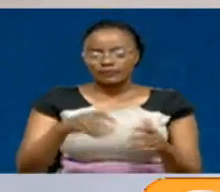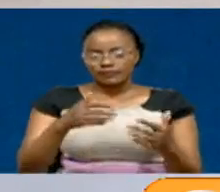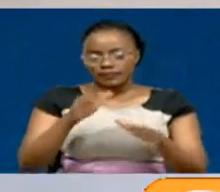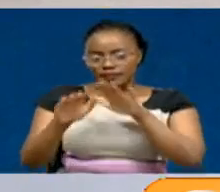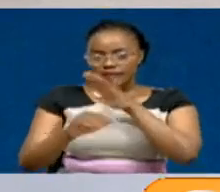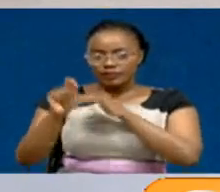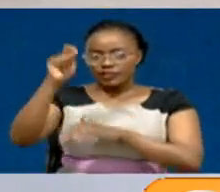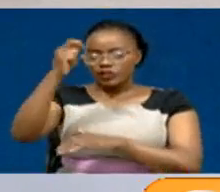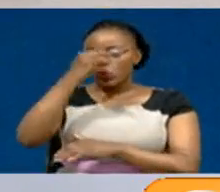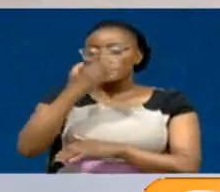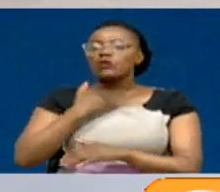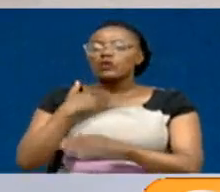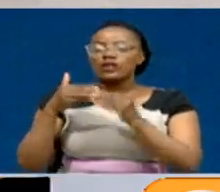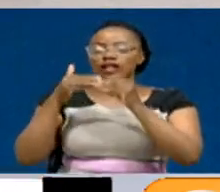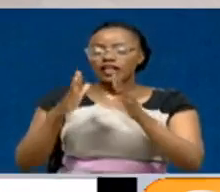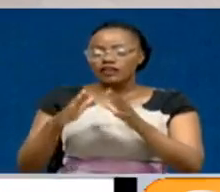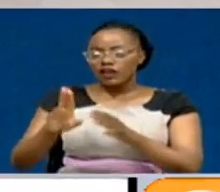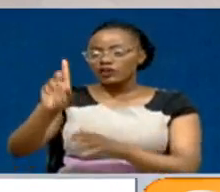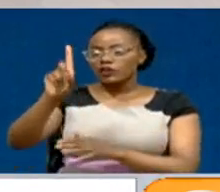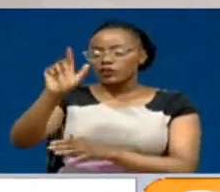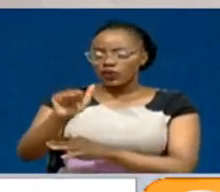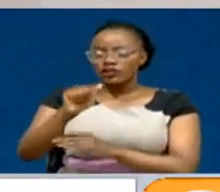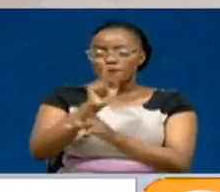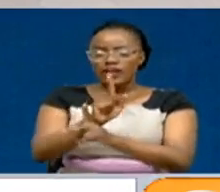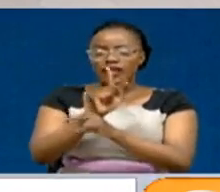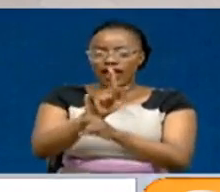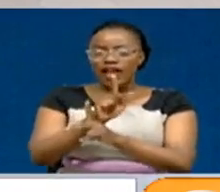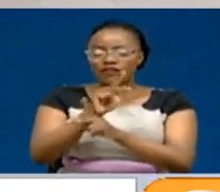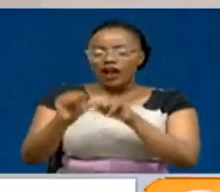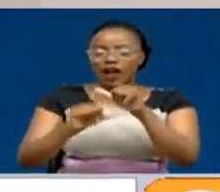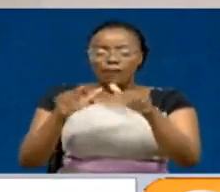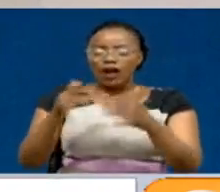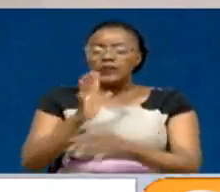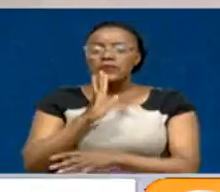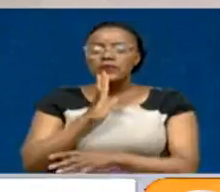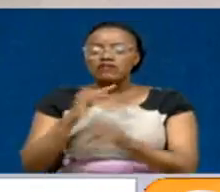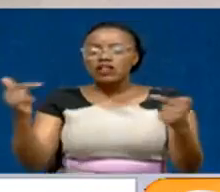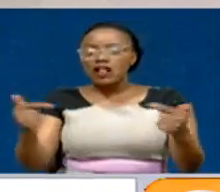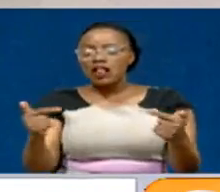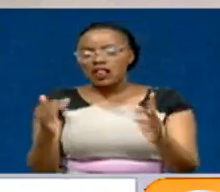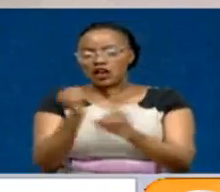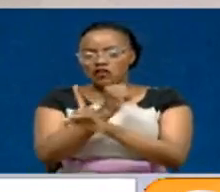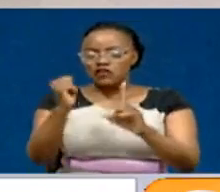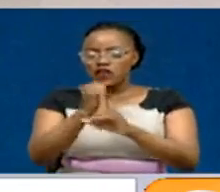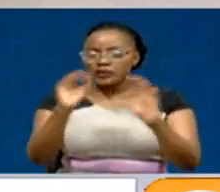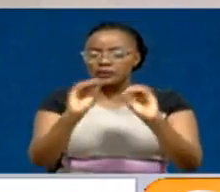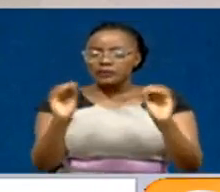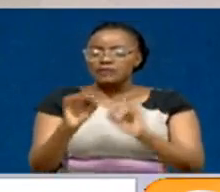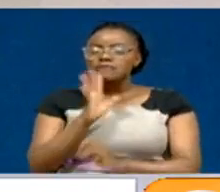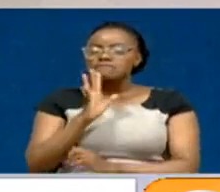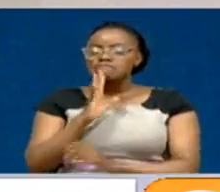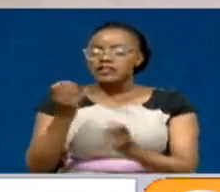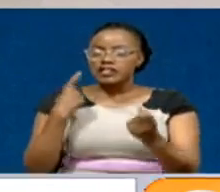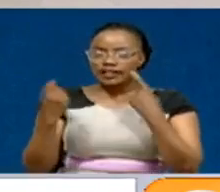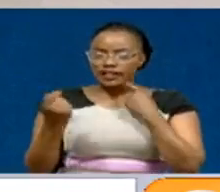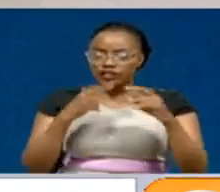Naibu wa Rais William Ruto amewataka viongozi wa chama cha UDA kuwa waangalifu kuhusu matamshi yao ili wasichochee uhasama nchini. Akizungumza huko